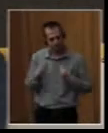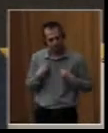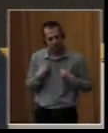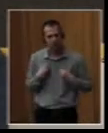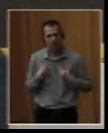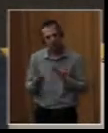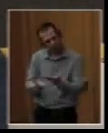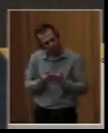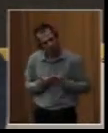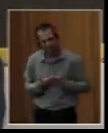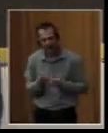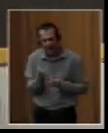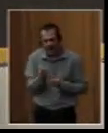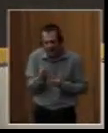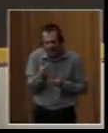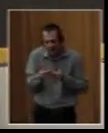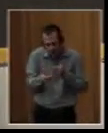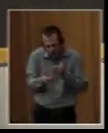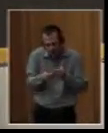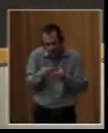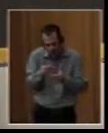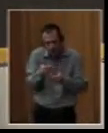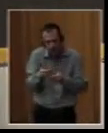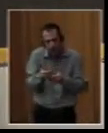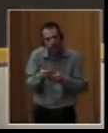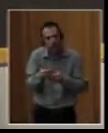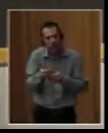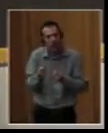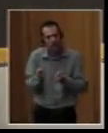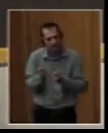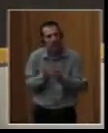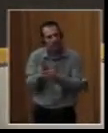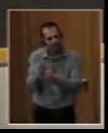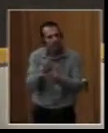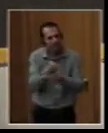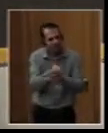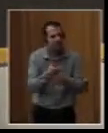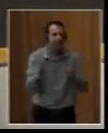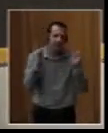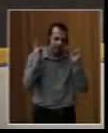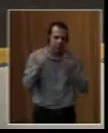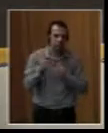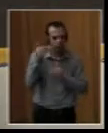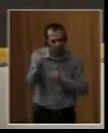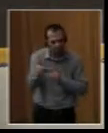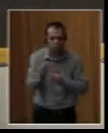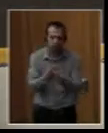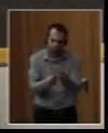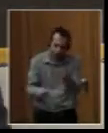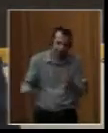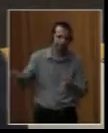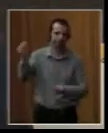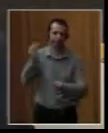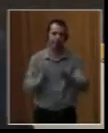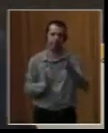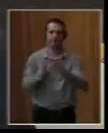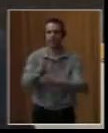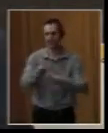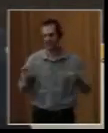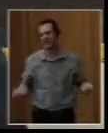θέλουμε να πιστεύουμε και σε λιγότερο μικρές παρεμβάσεις. Εδώ θα ήθελα να κάνω μια